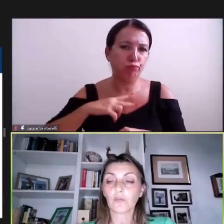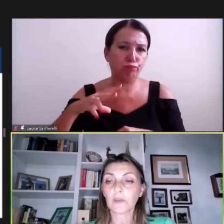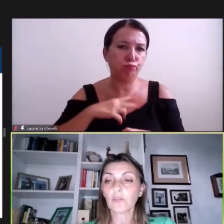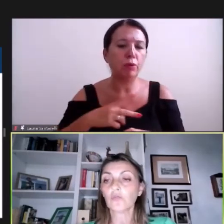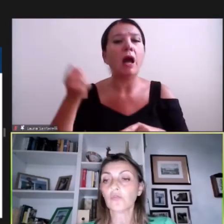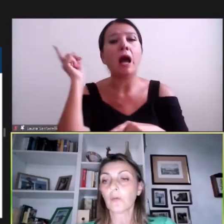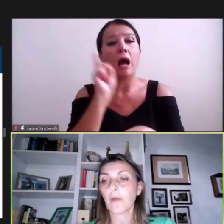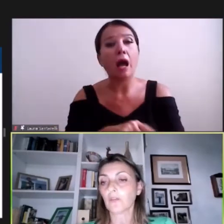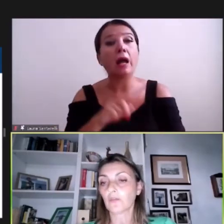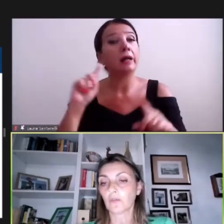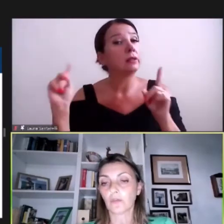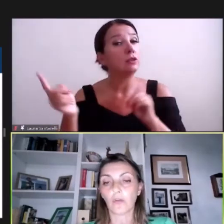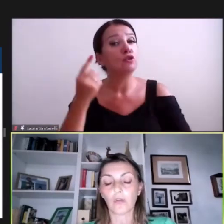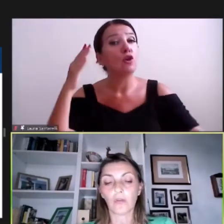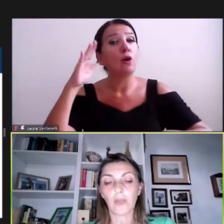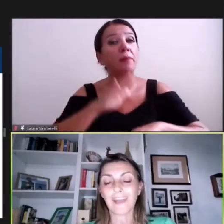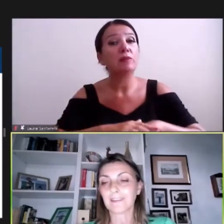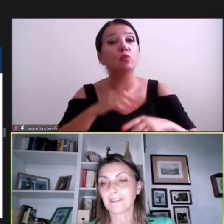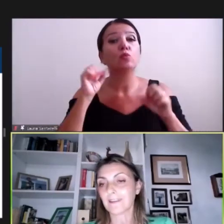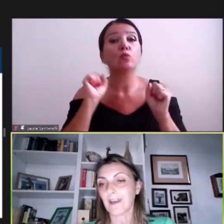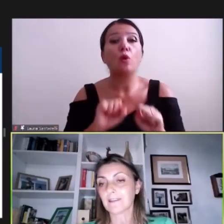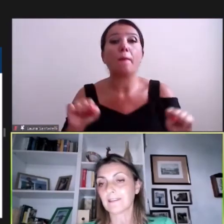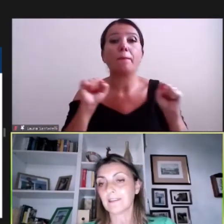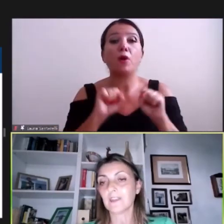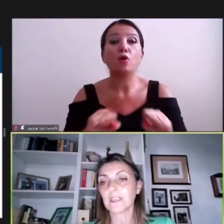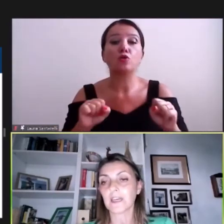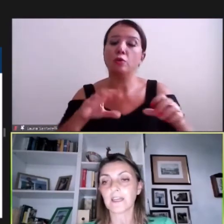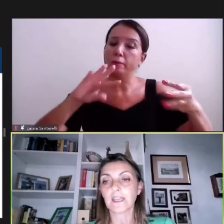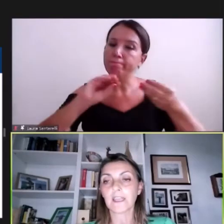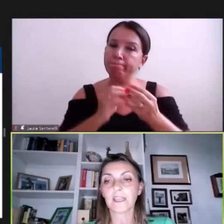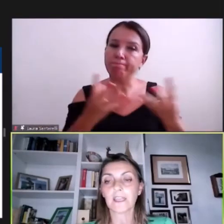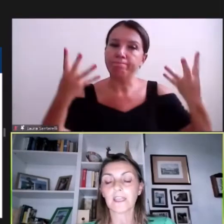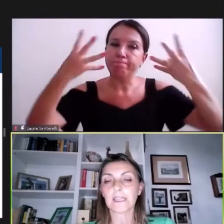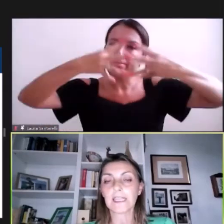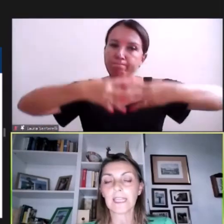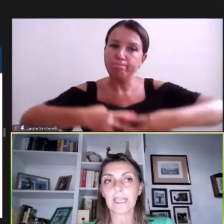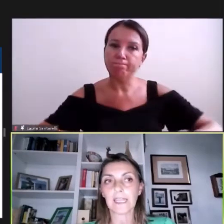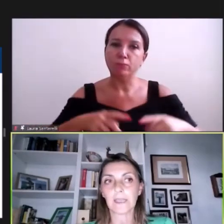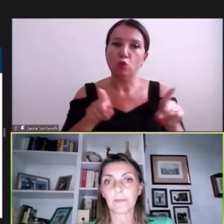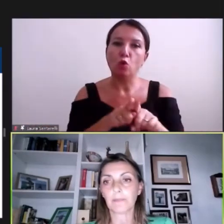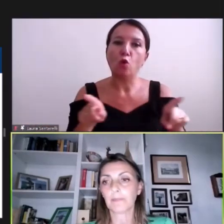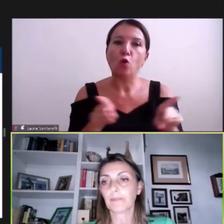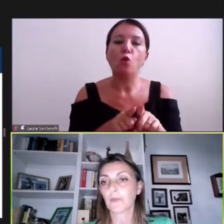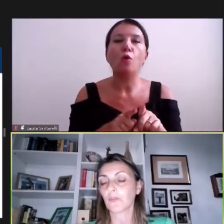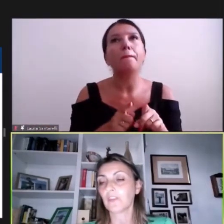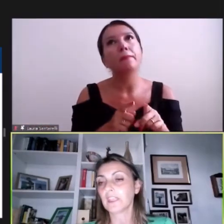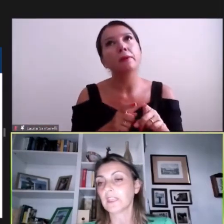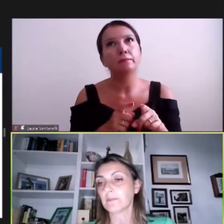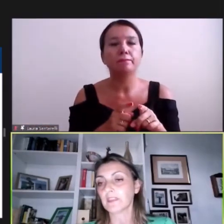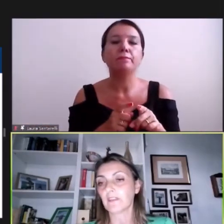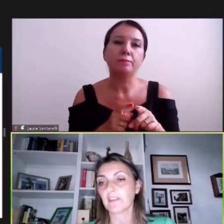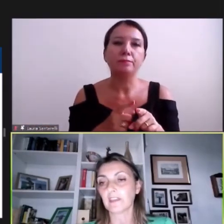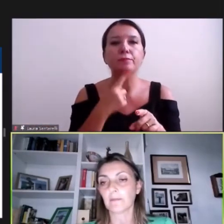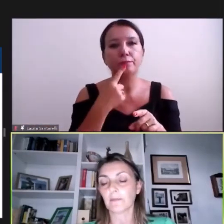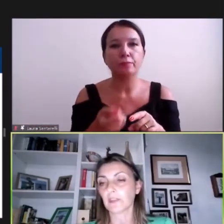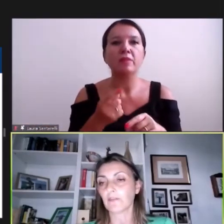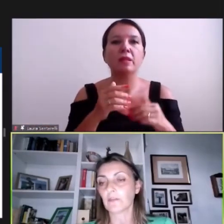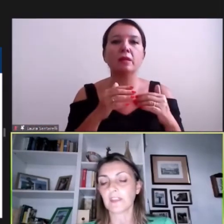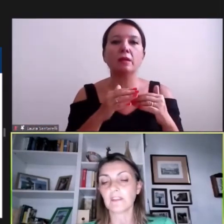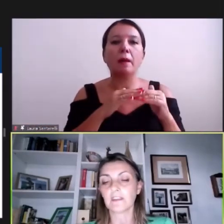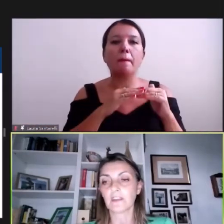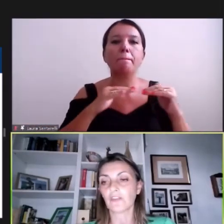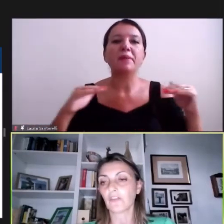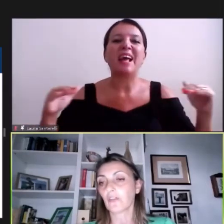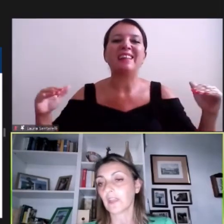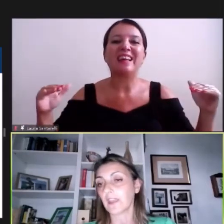ma soprattutto possono attrezzarsi e diventare delle cosiddette